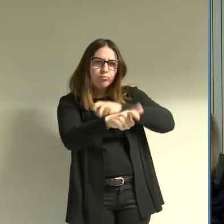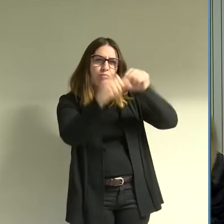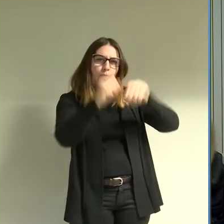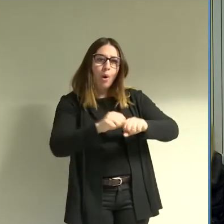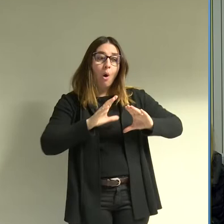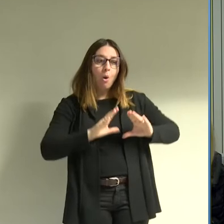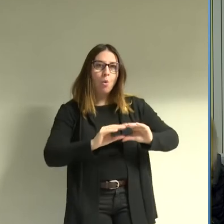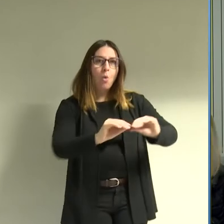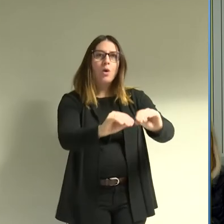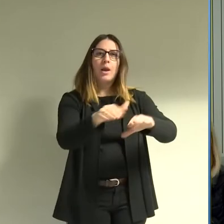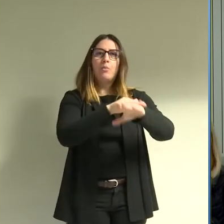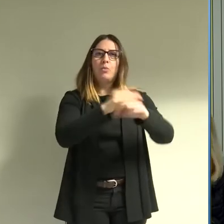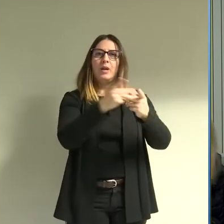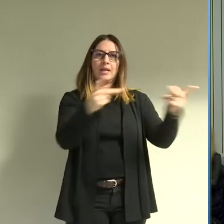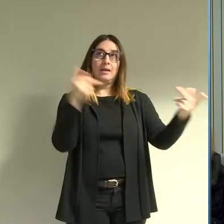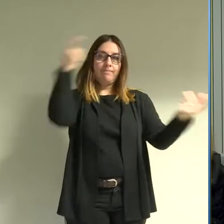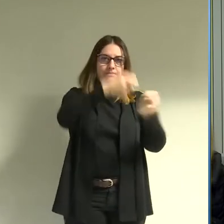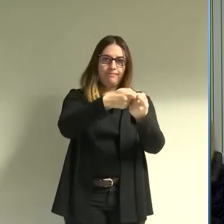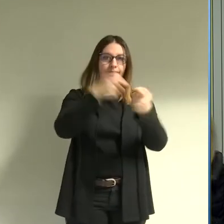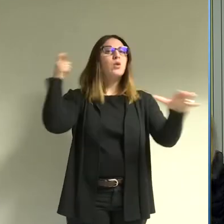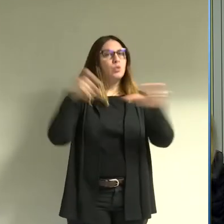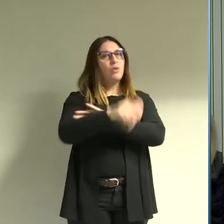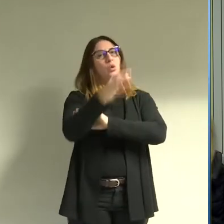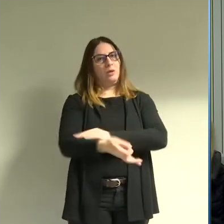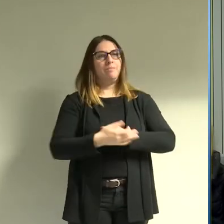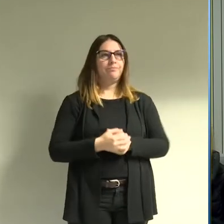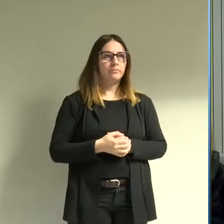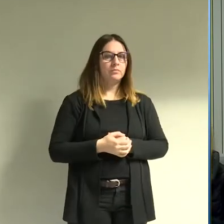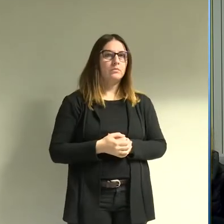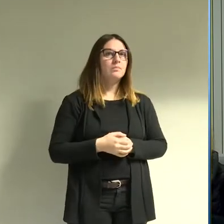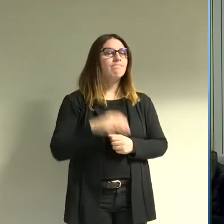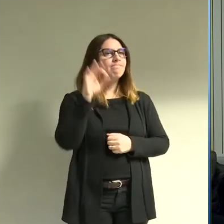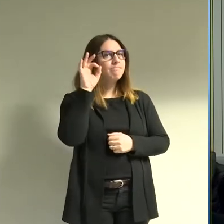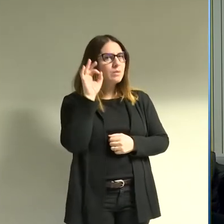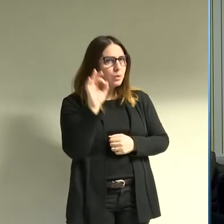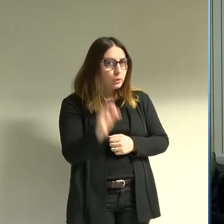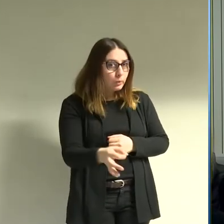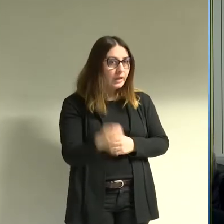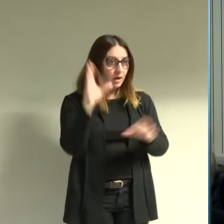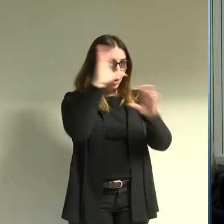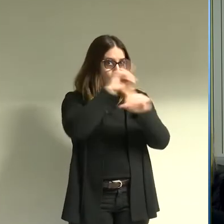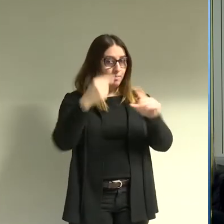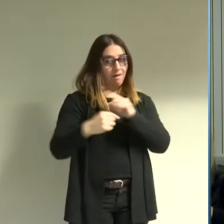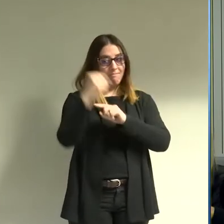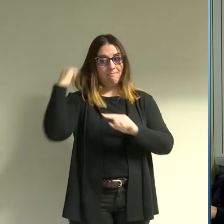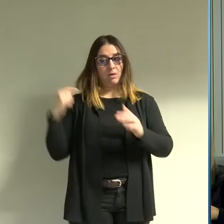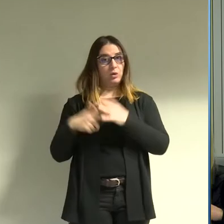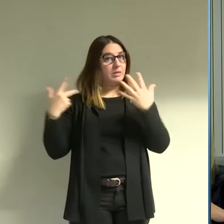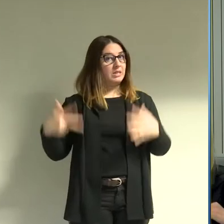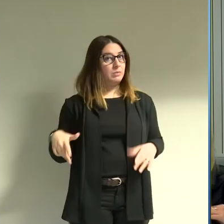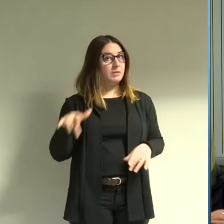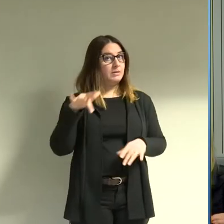de politiques publiques alors qu'on ait fait je rappelle que cela n'avait pas été le cas en 2018